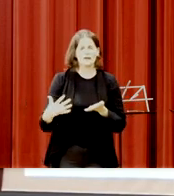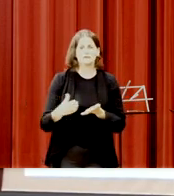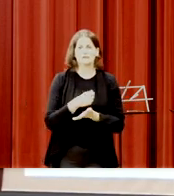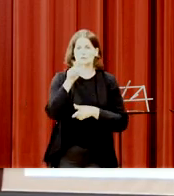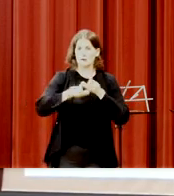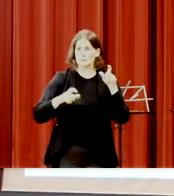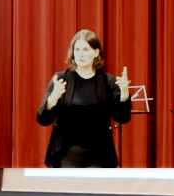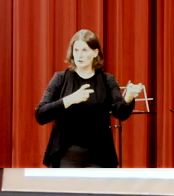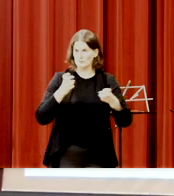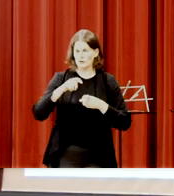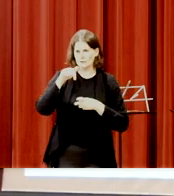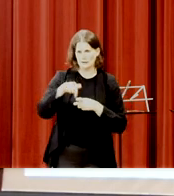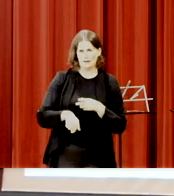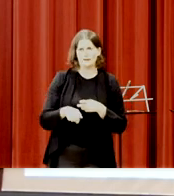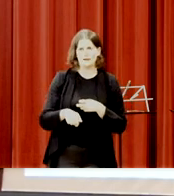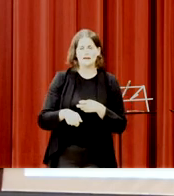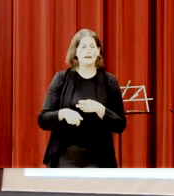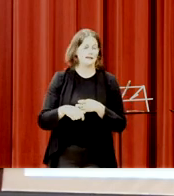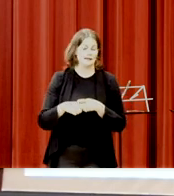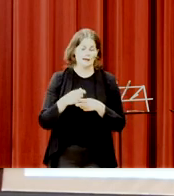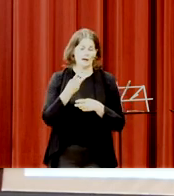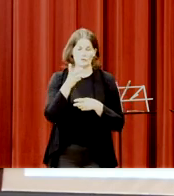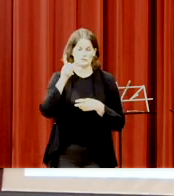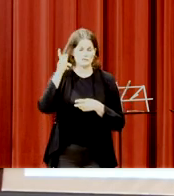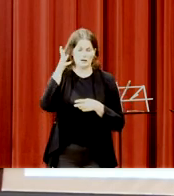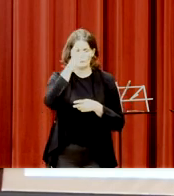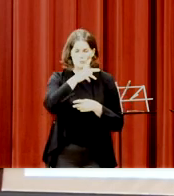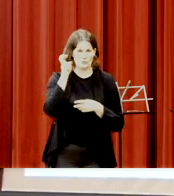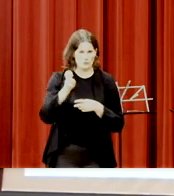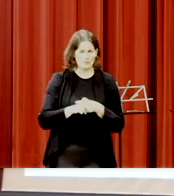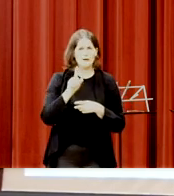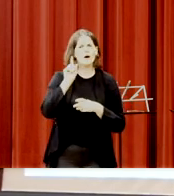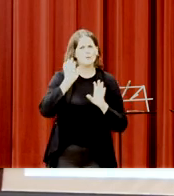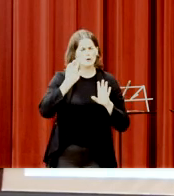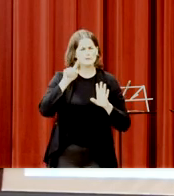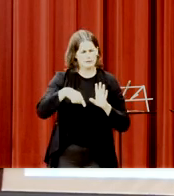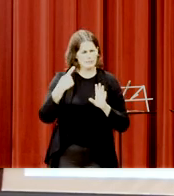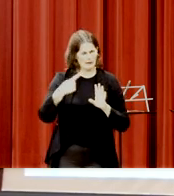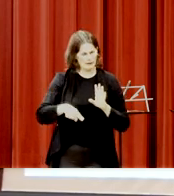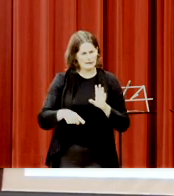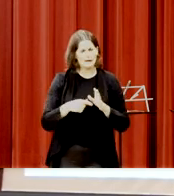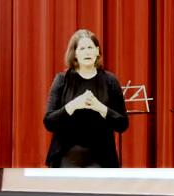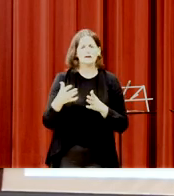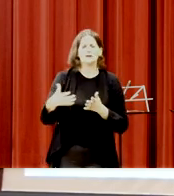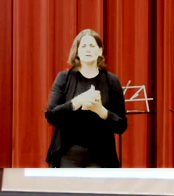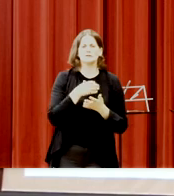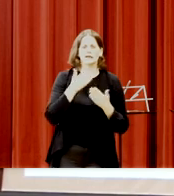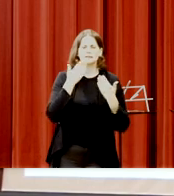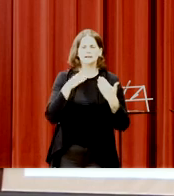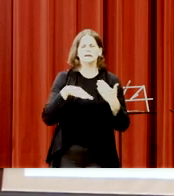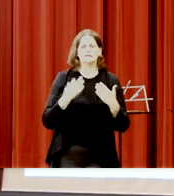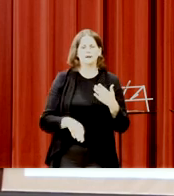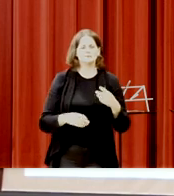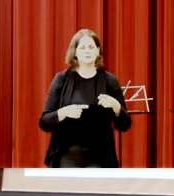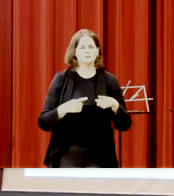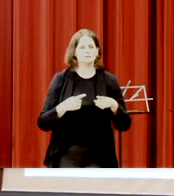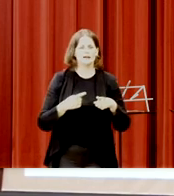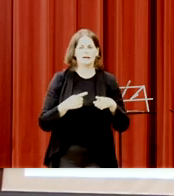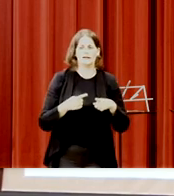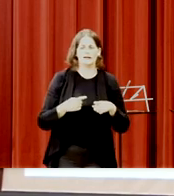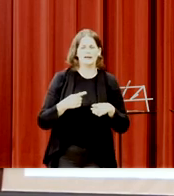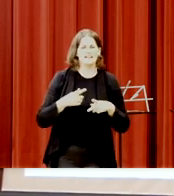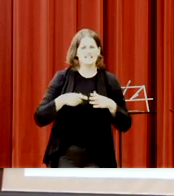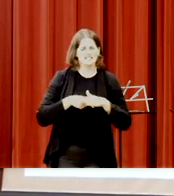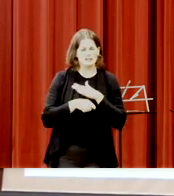gestionar aquesta injecció de recursos tan important que, sens dubte, ens permetrà obrir una nova etapa amb grans reptes i